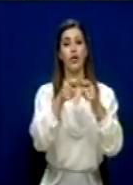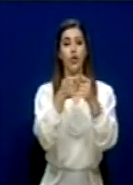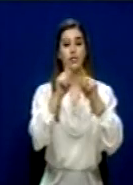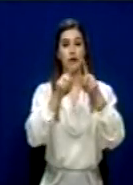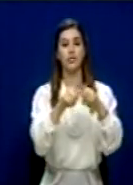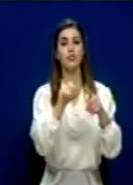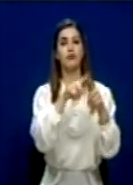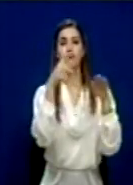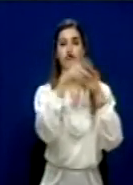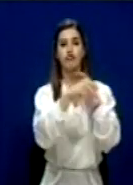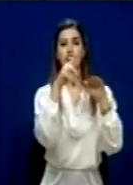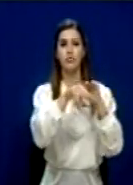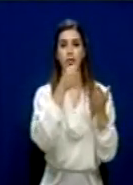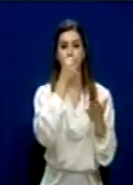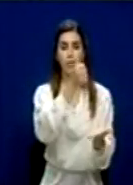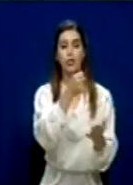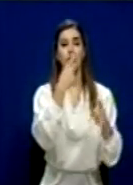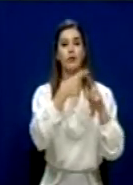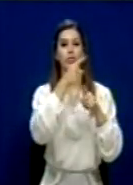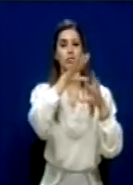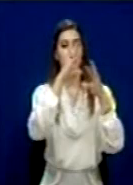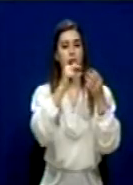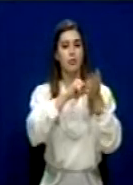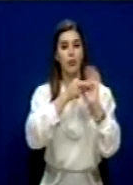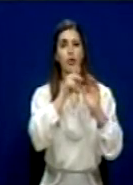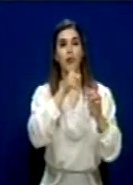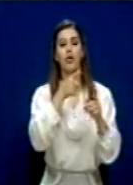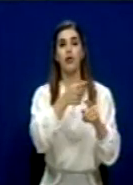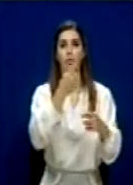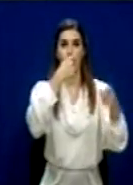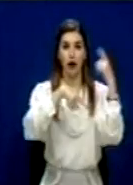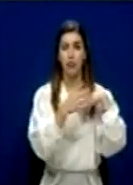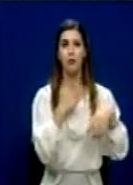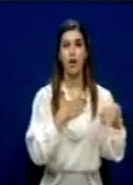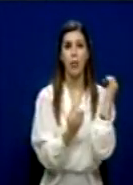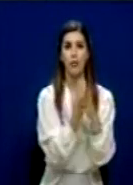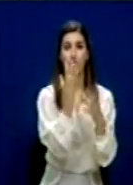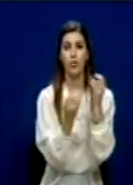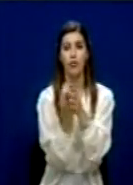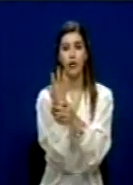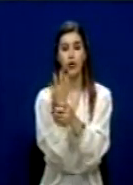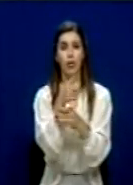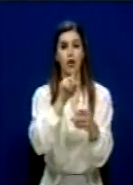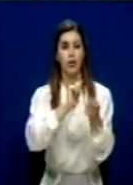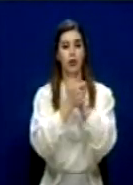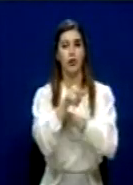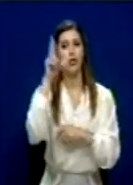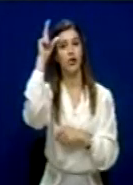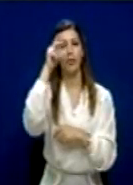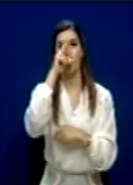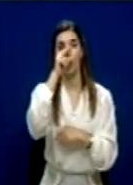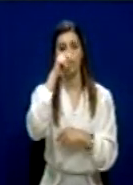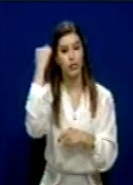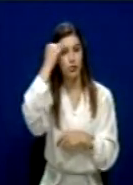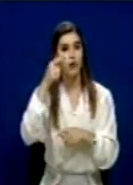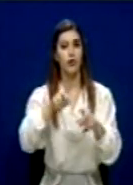atyre t'ju ndërprehet financimi, çfarë po ndodh është që ato po ribëhen për brenda strukturave të policisë së Kosovës, të